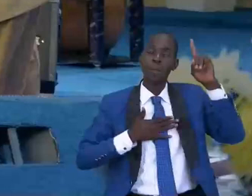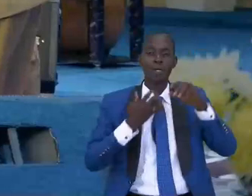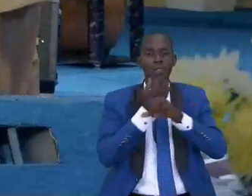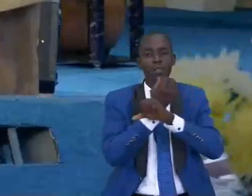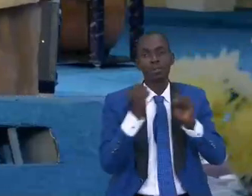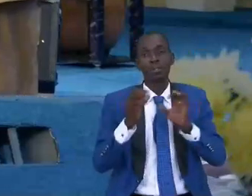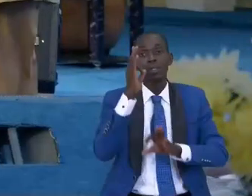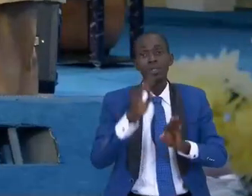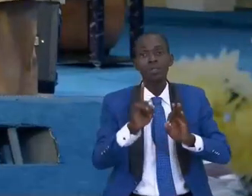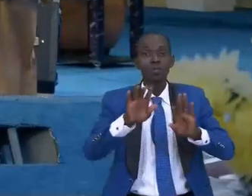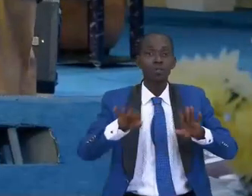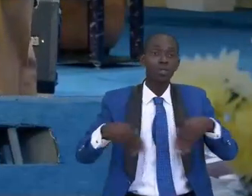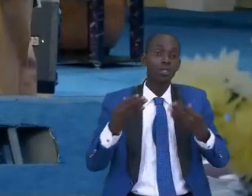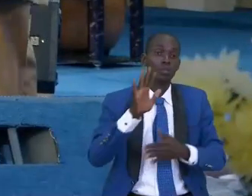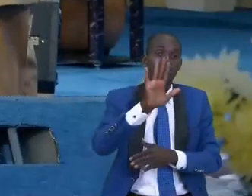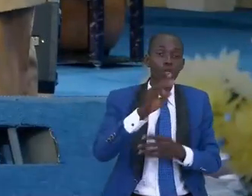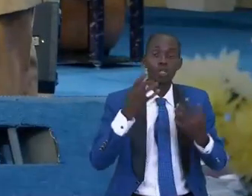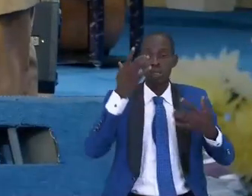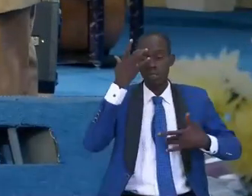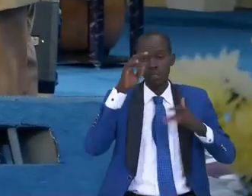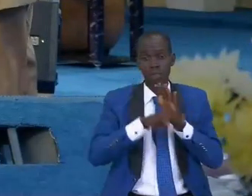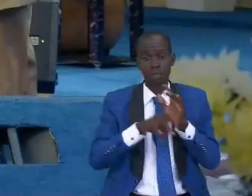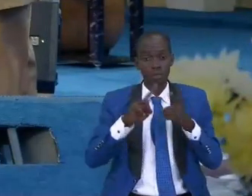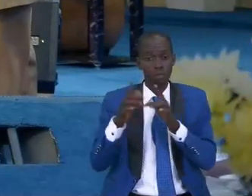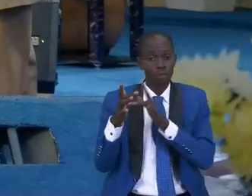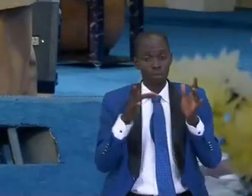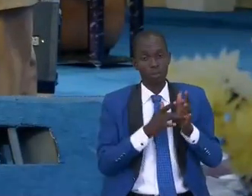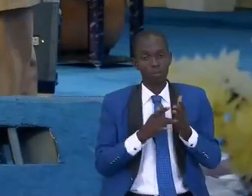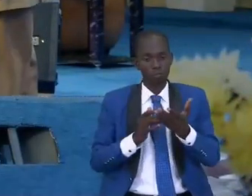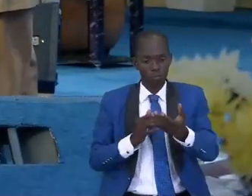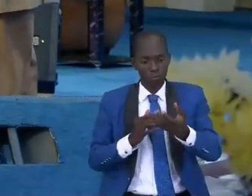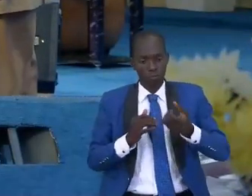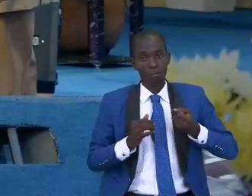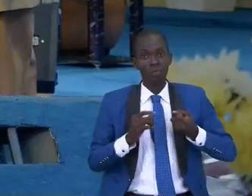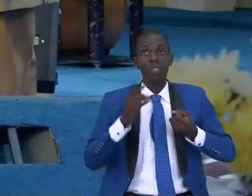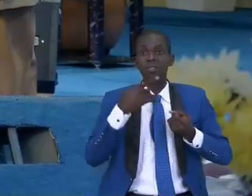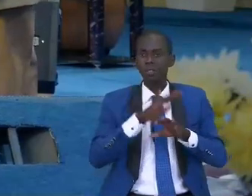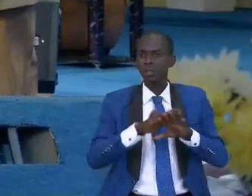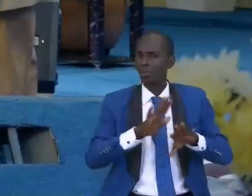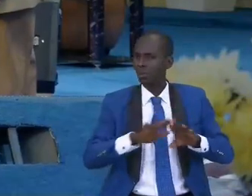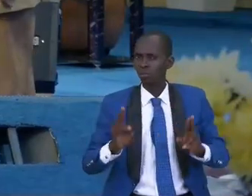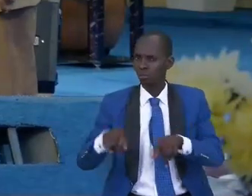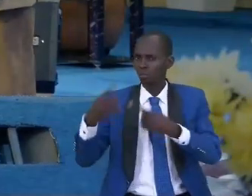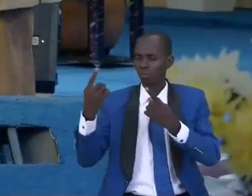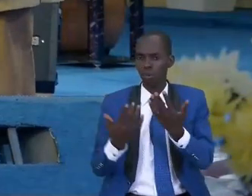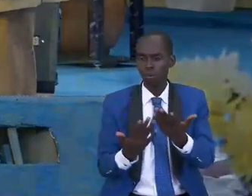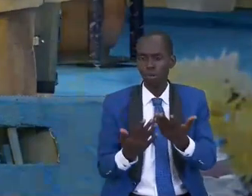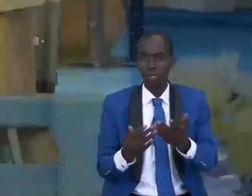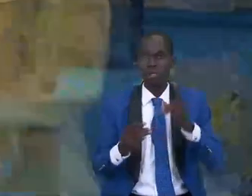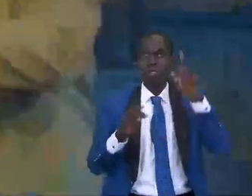lui donnes tes maladies, il ne faut pas t'en aller, je te donne ma guérison, la